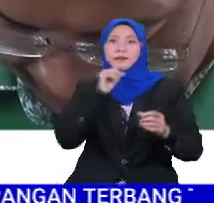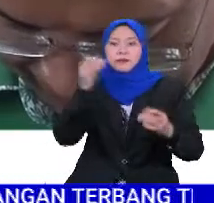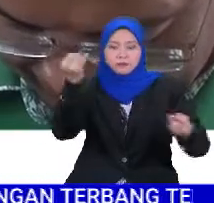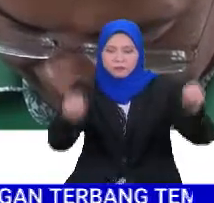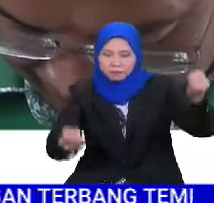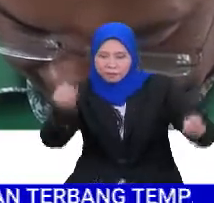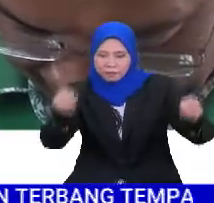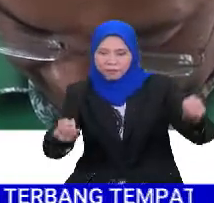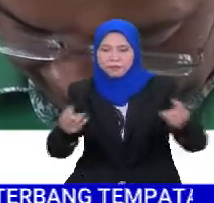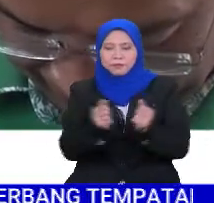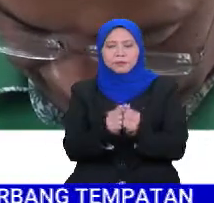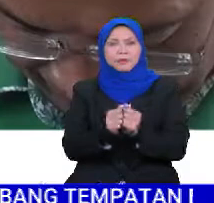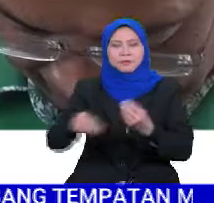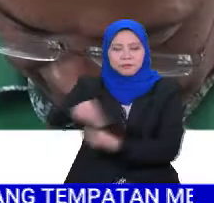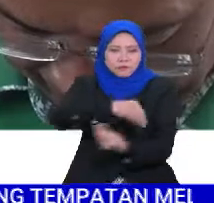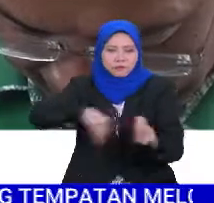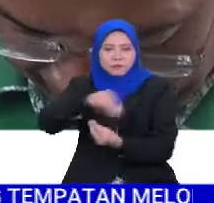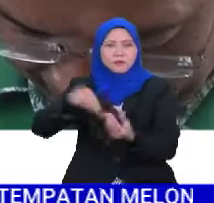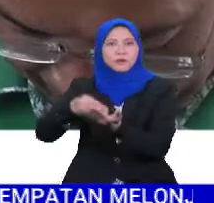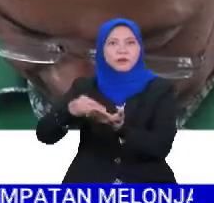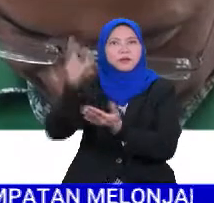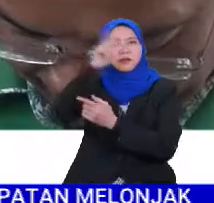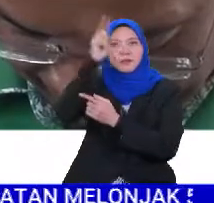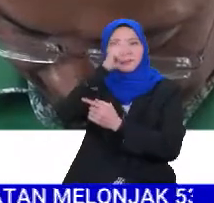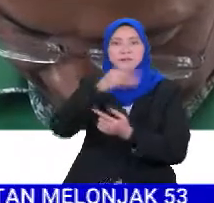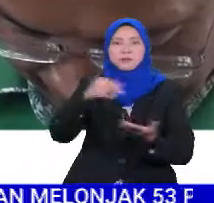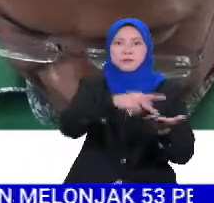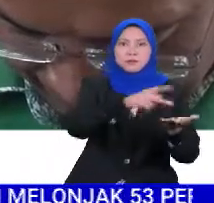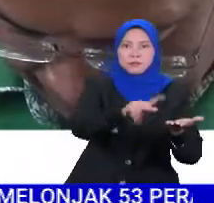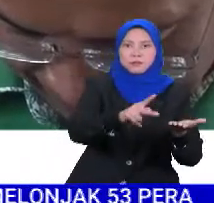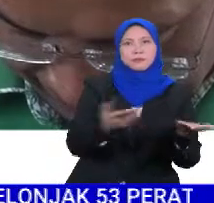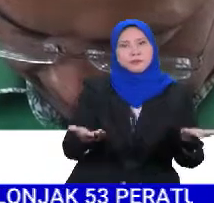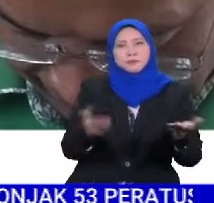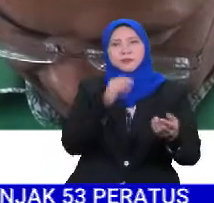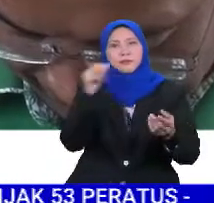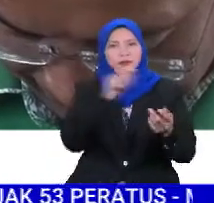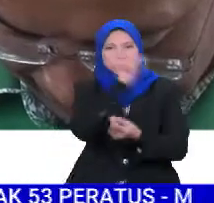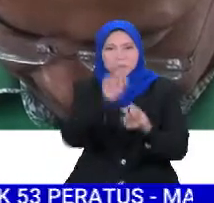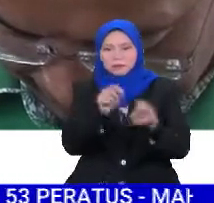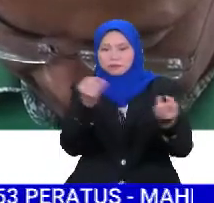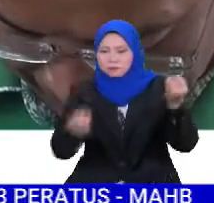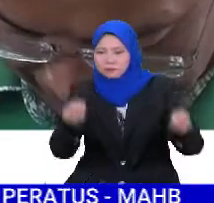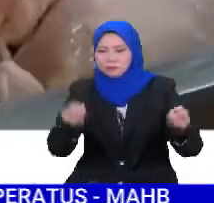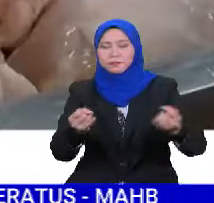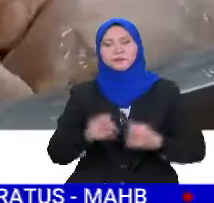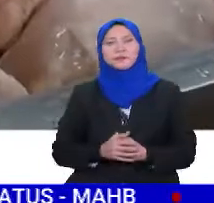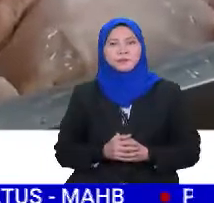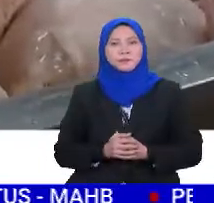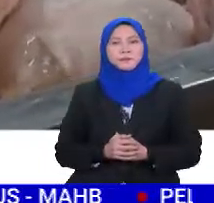dengan income kerajaan dengan perbelanjaan yang dibelanjakan. Dengan outcome ni.